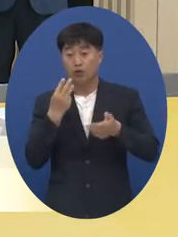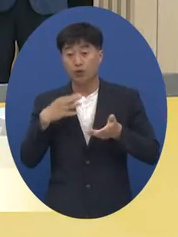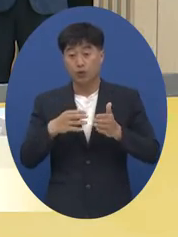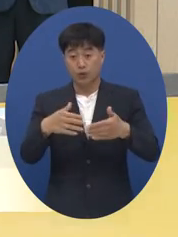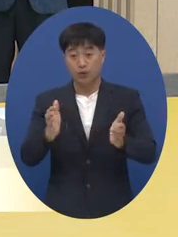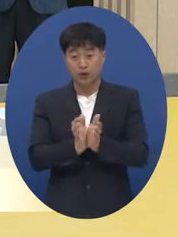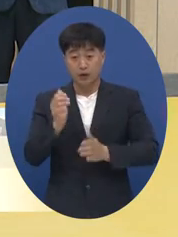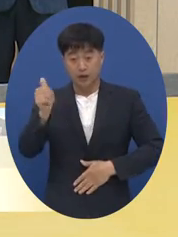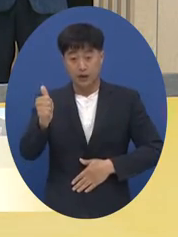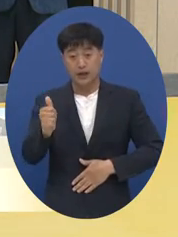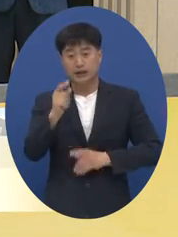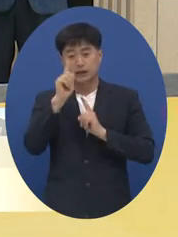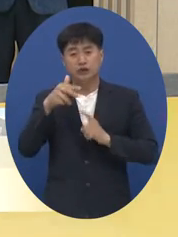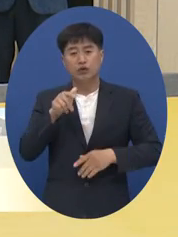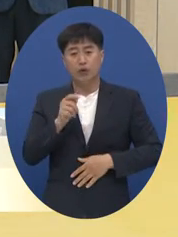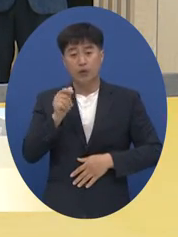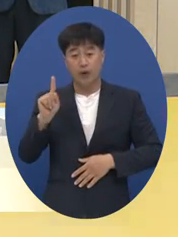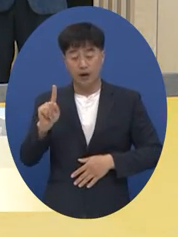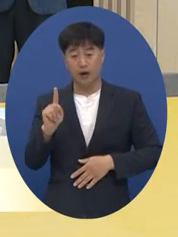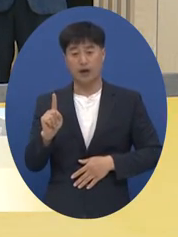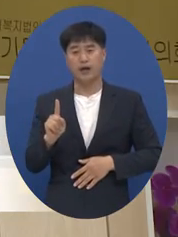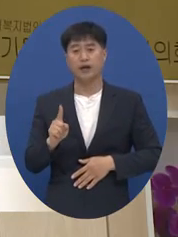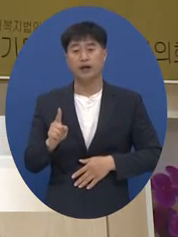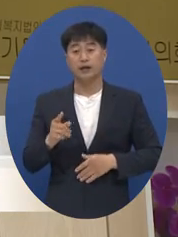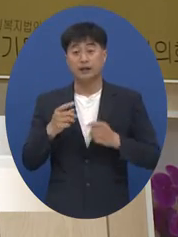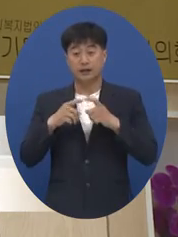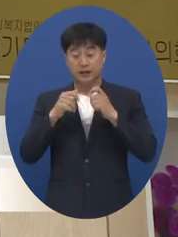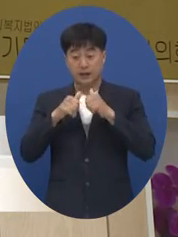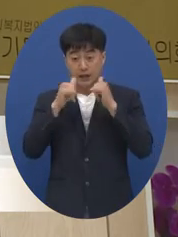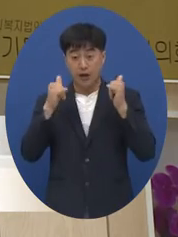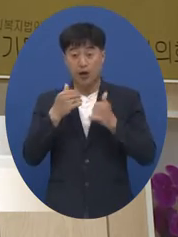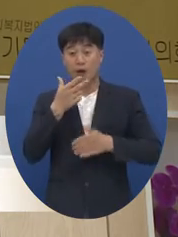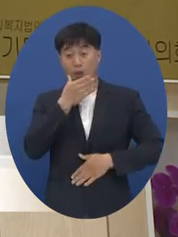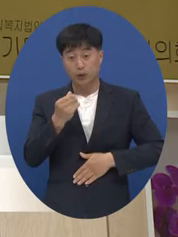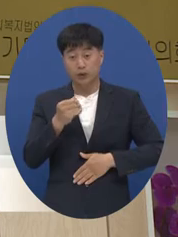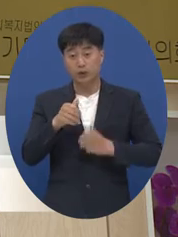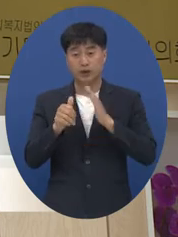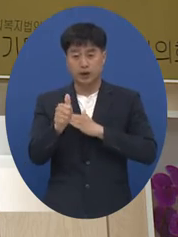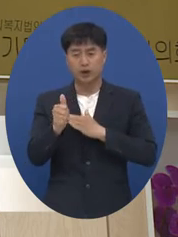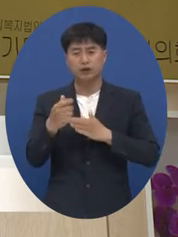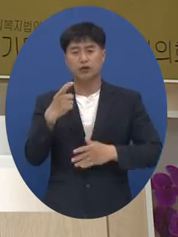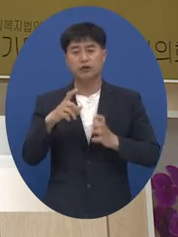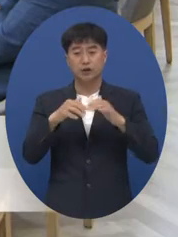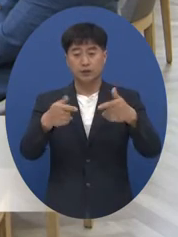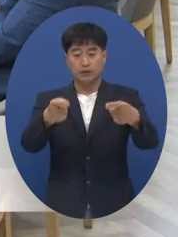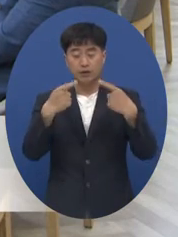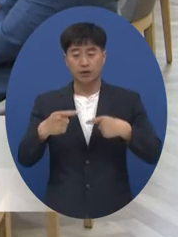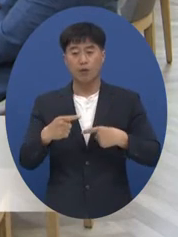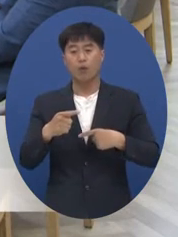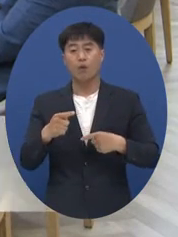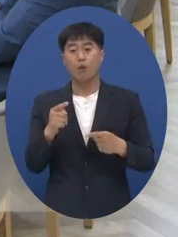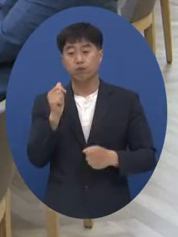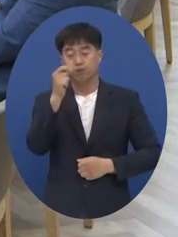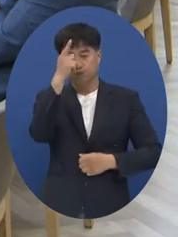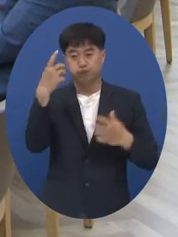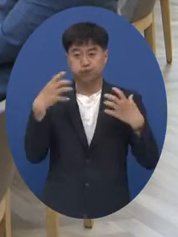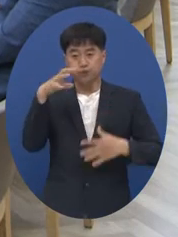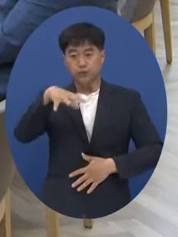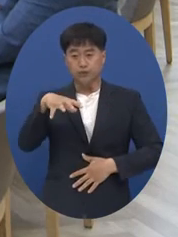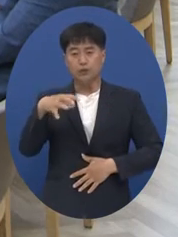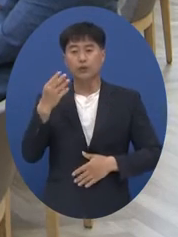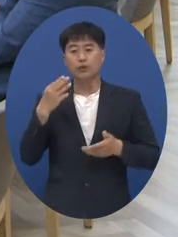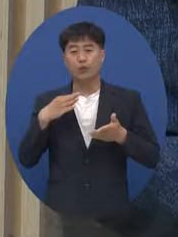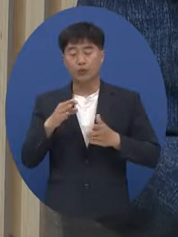이경아 경기도 사회복지 협의회 회장 등 10여 명이 참석한 가운데 14위로 경기도청 북부청사 에서